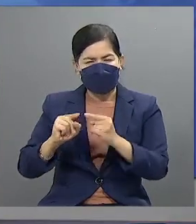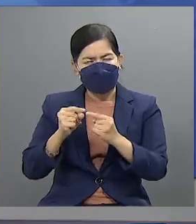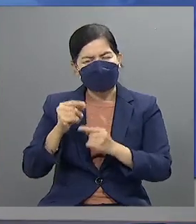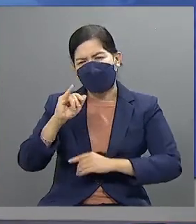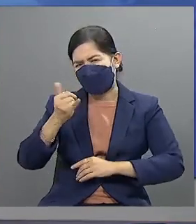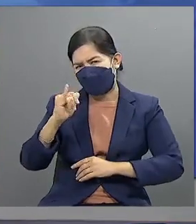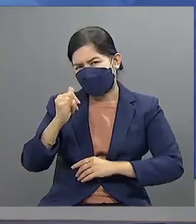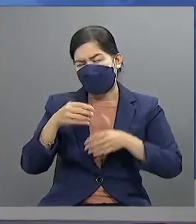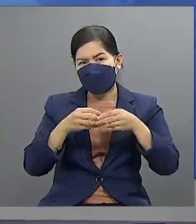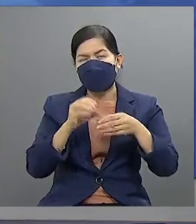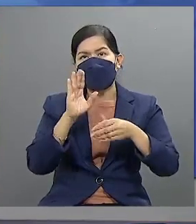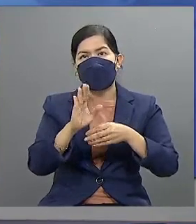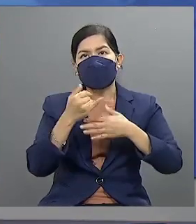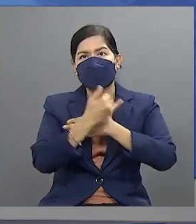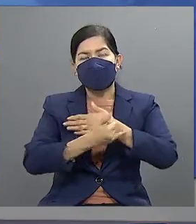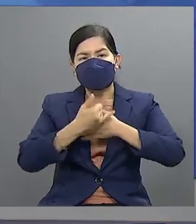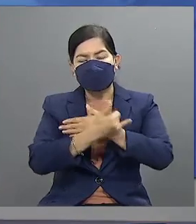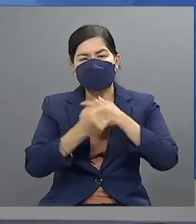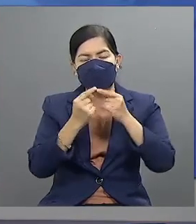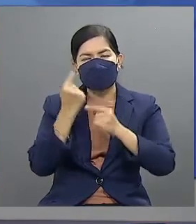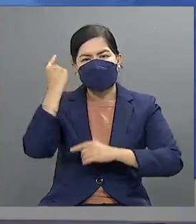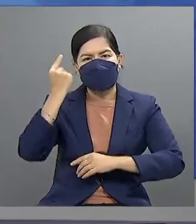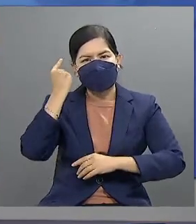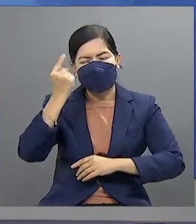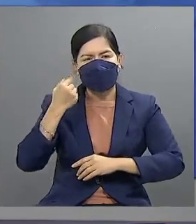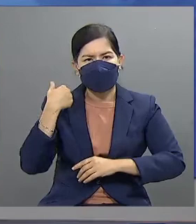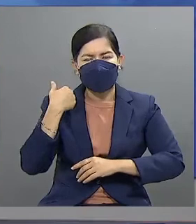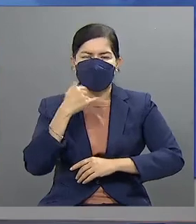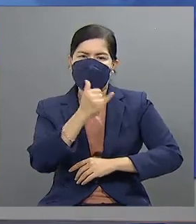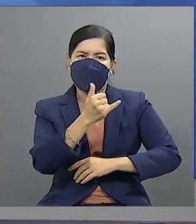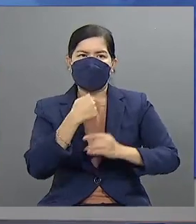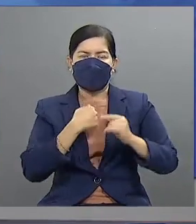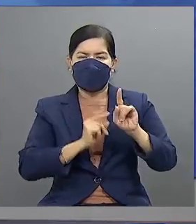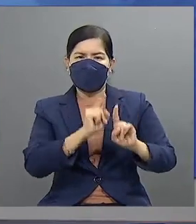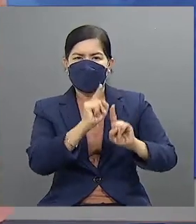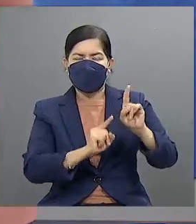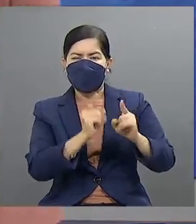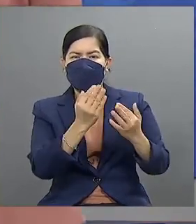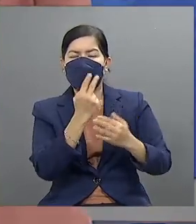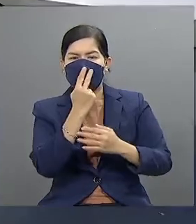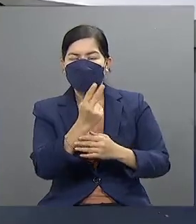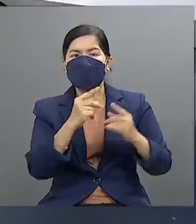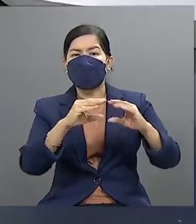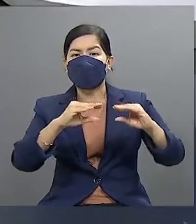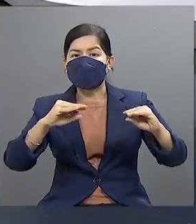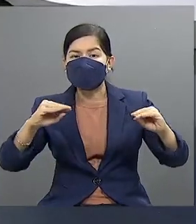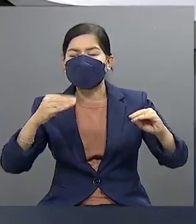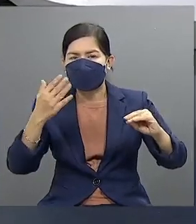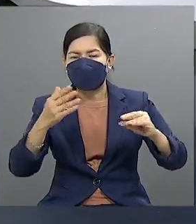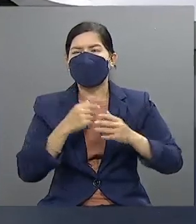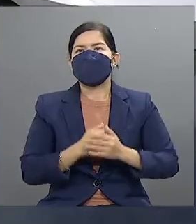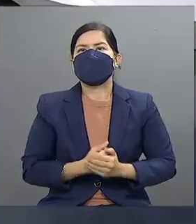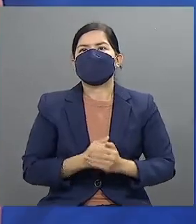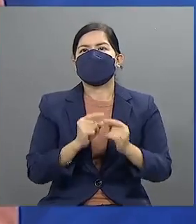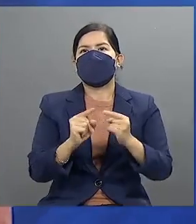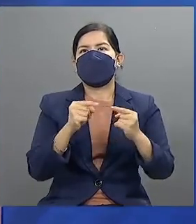ะลอการเดินทางลงไปบ้างนะคะเพื่อที่จะประเมินสถานการณ์ให้มีความชัดเจนก่อนนะคะคุณพรวดีคุณชีราชตาทีนี้ภาคการท่องเที่ยวก็เลยว่าอย่าง